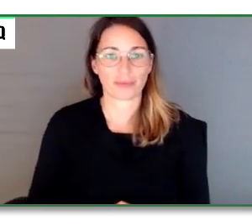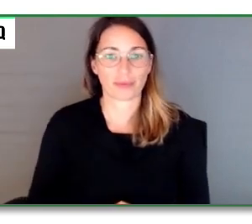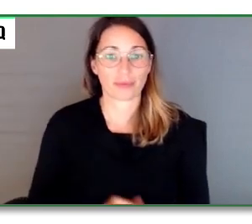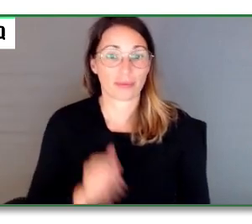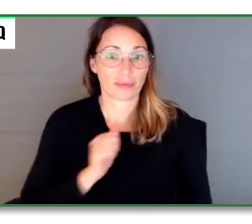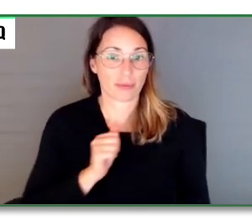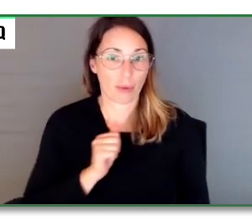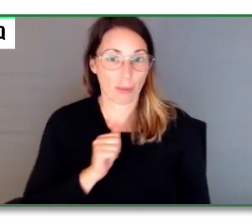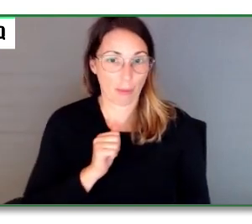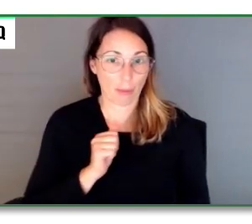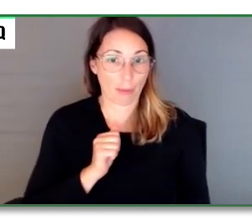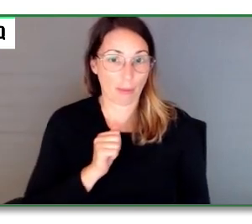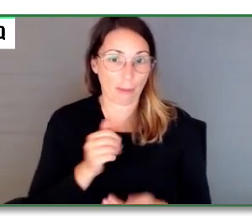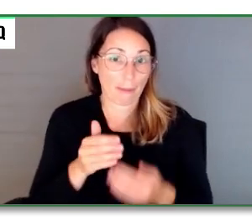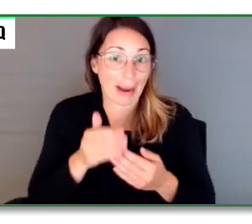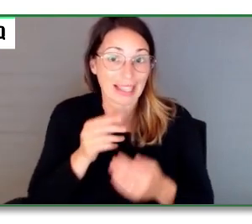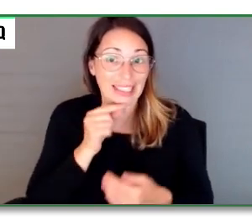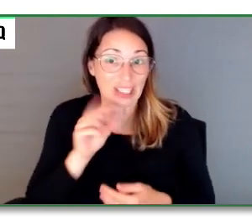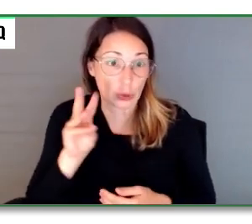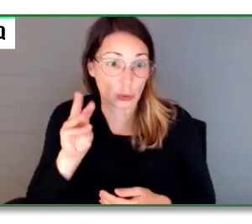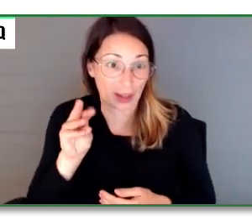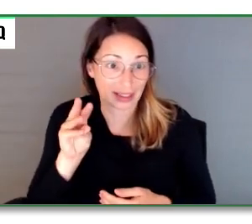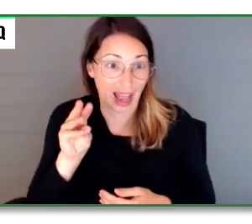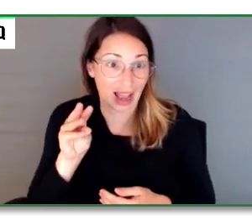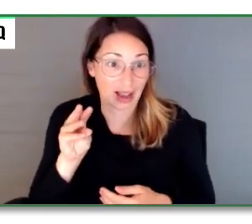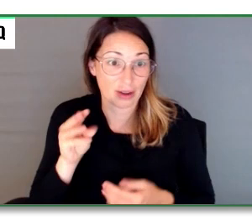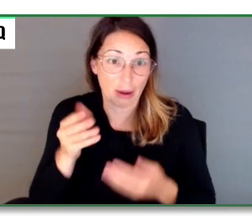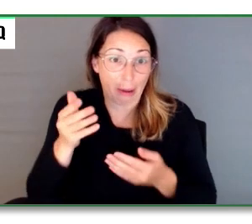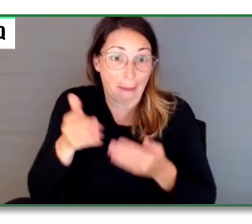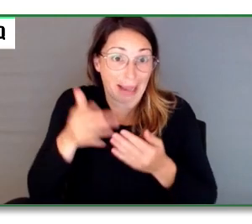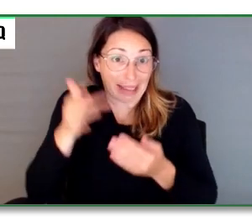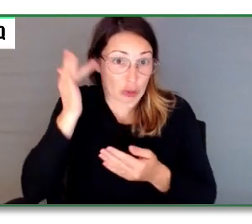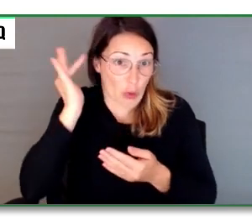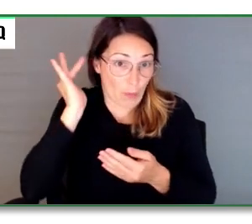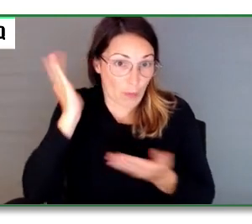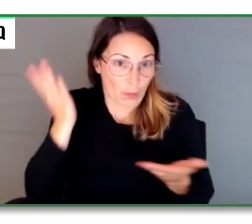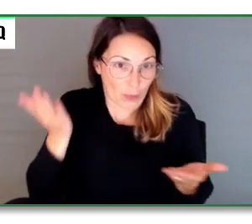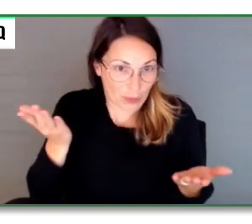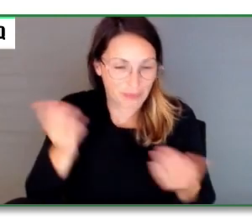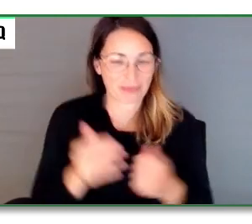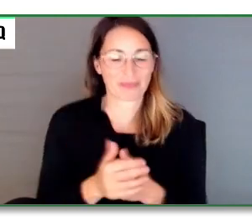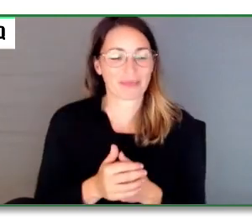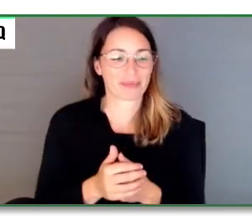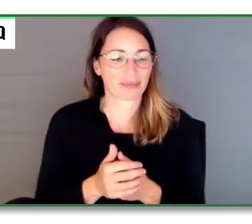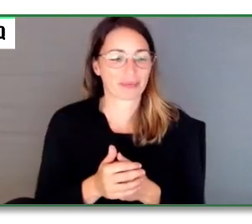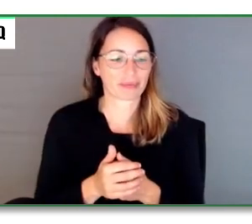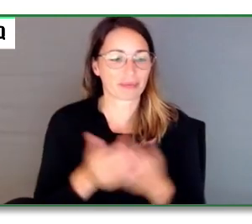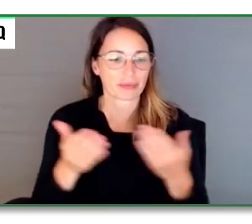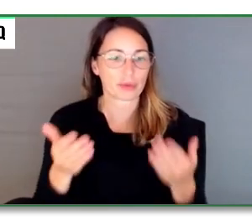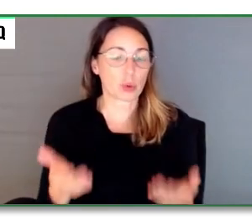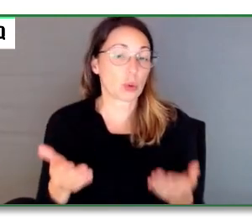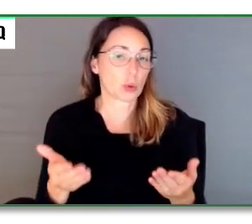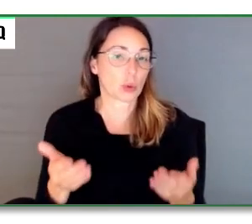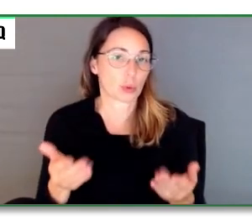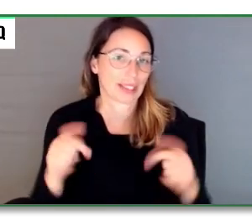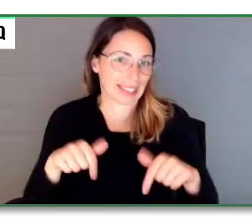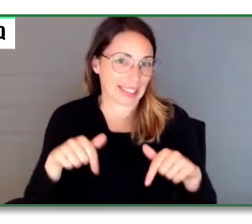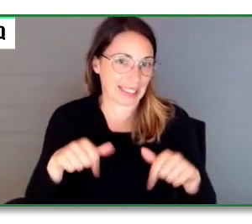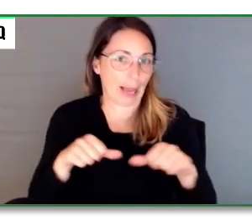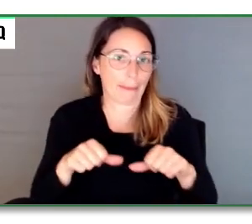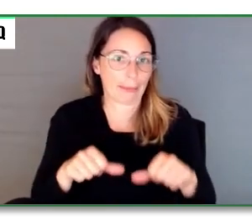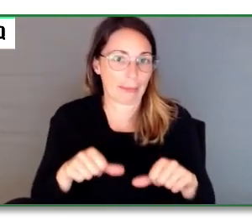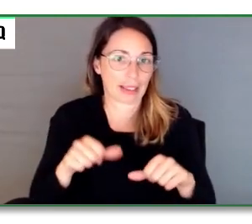et je suis presque chaud. Je vous parle aujourd'hui depuis le territoire Musqueam, Squamish et